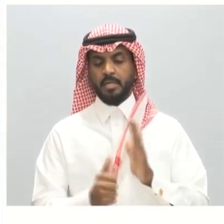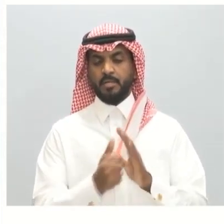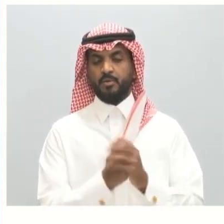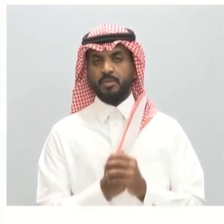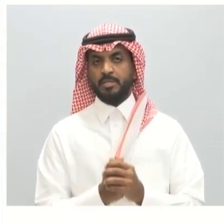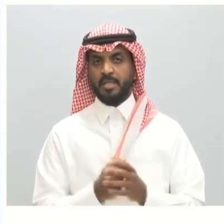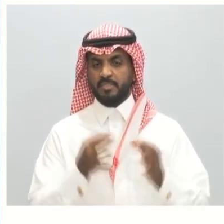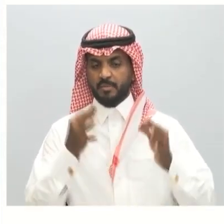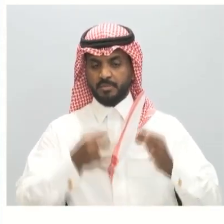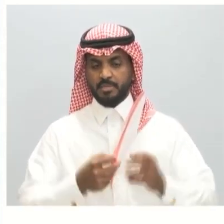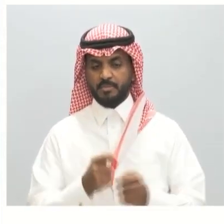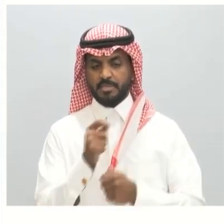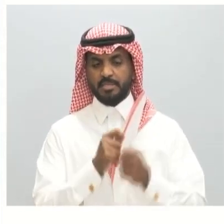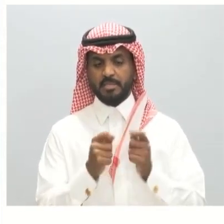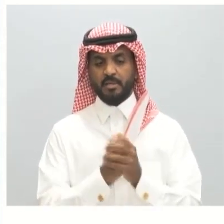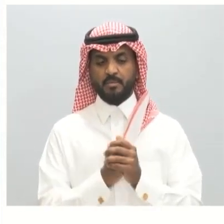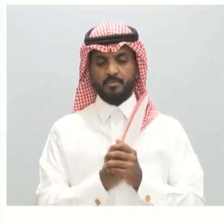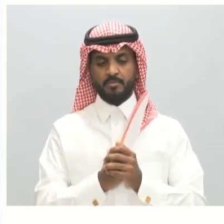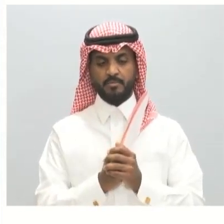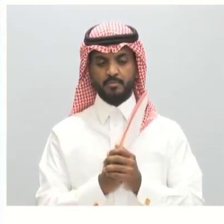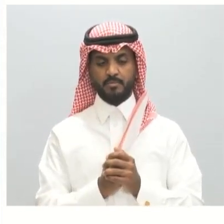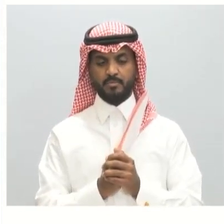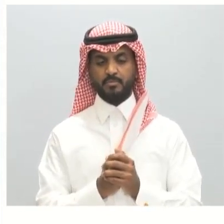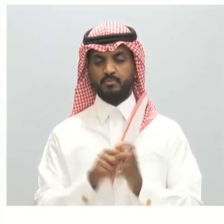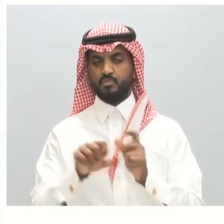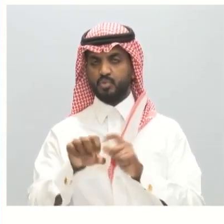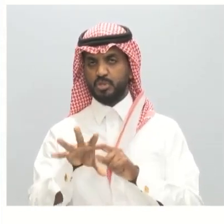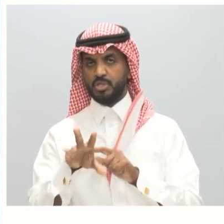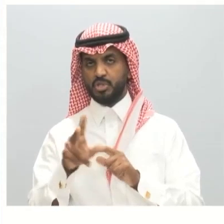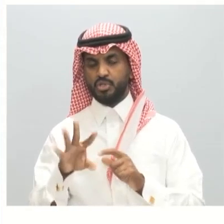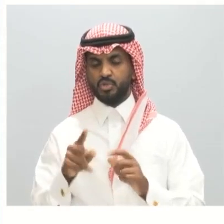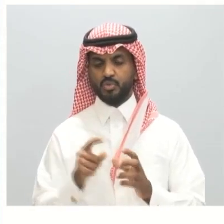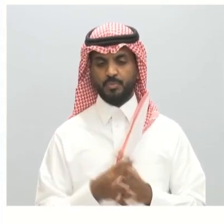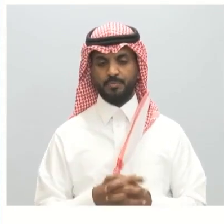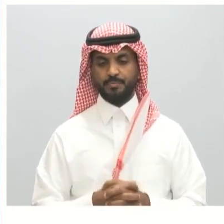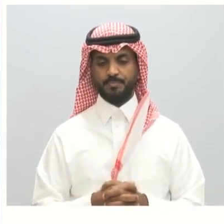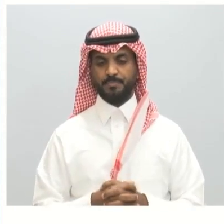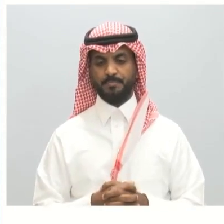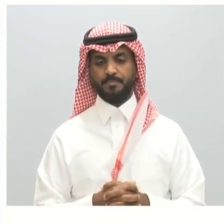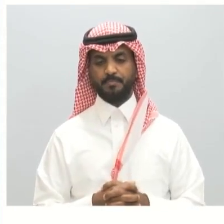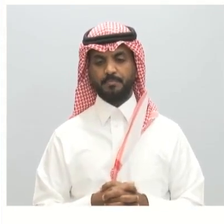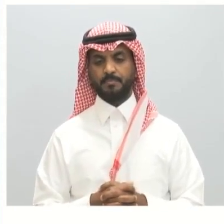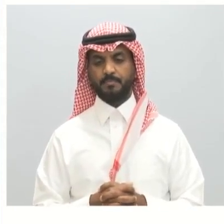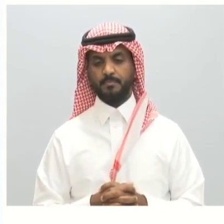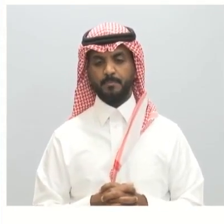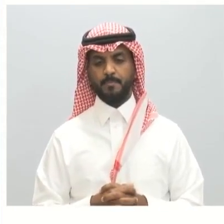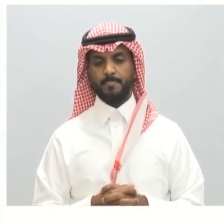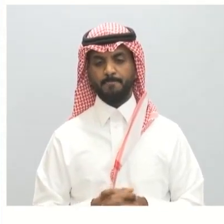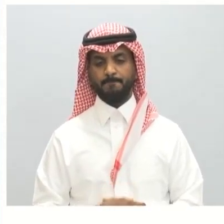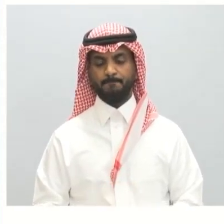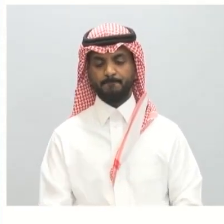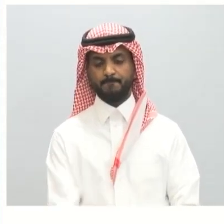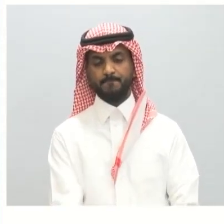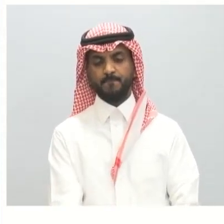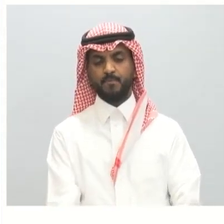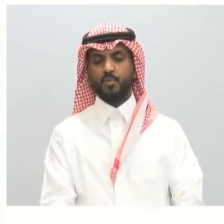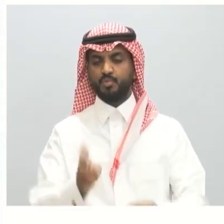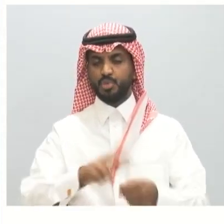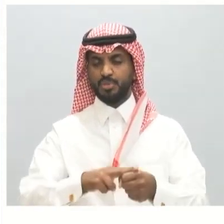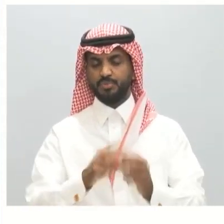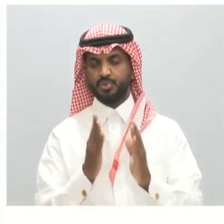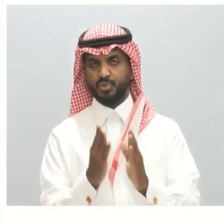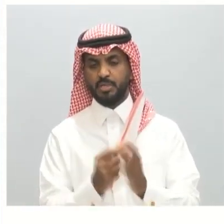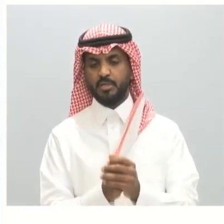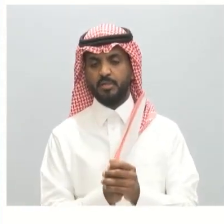ضبطه باستخدام مستشعر الجيروسكوب اذا لبنت اتجاه المواجه لنظام القياده بال درجات ولبنت